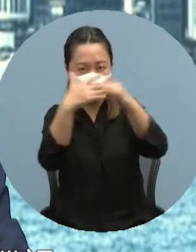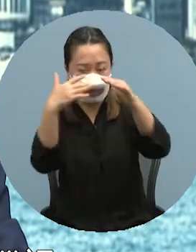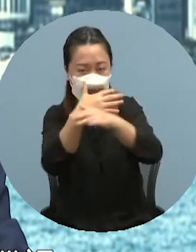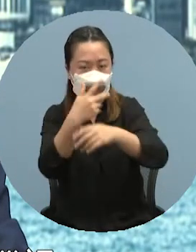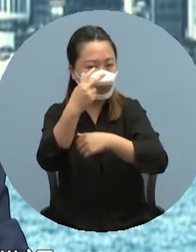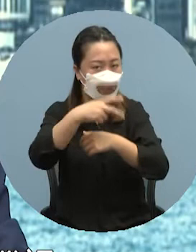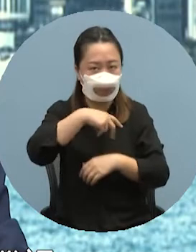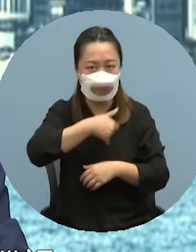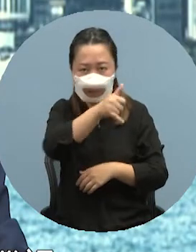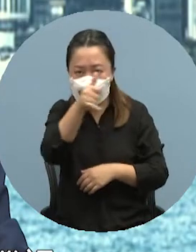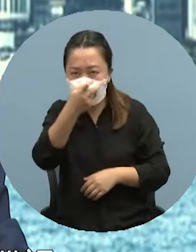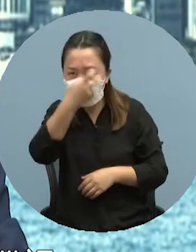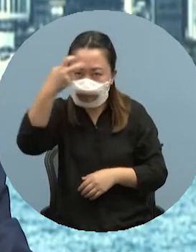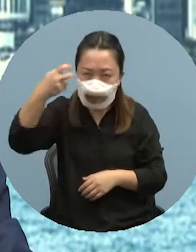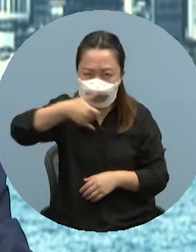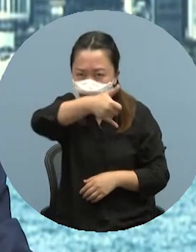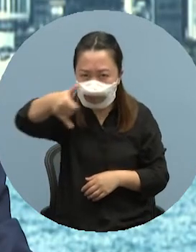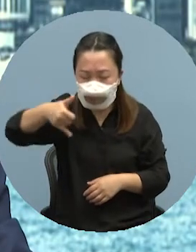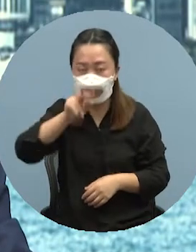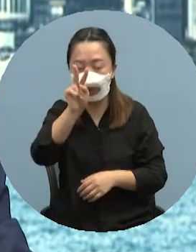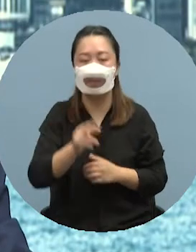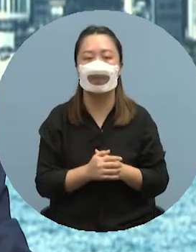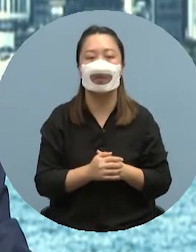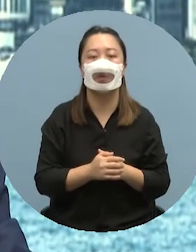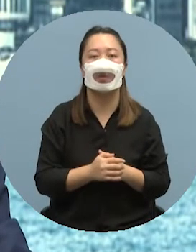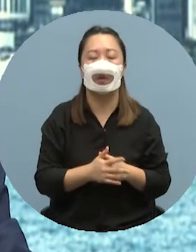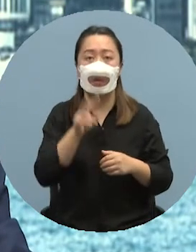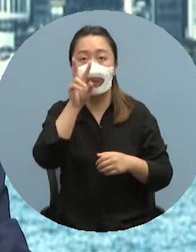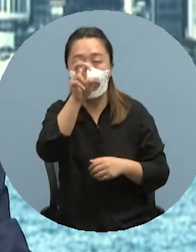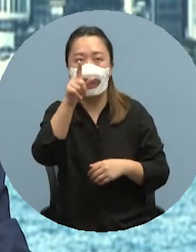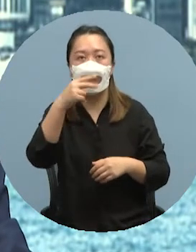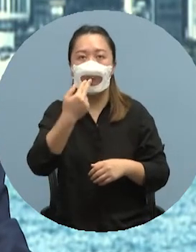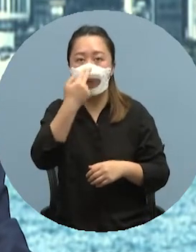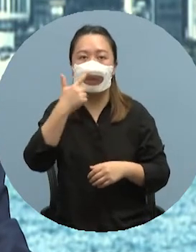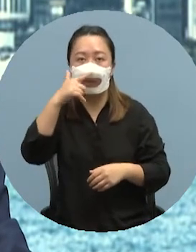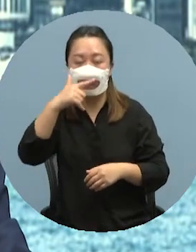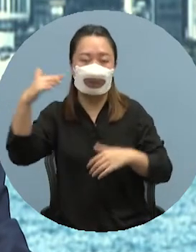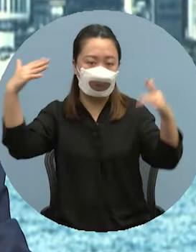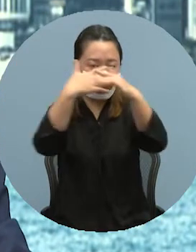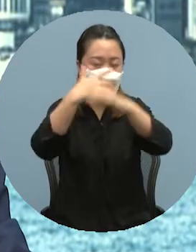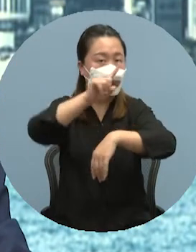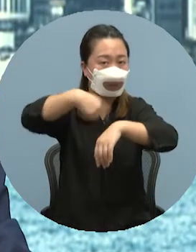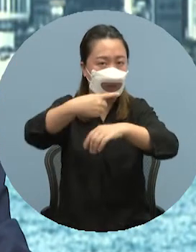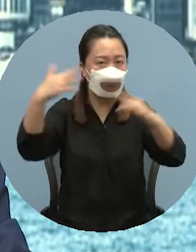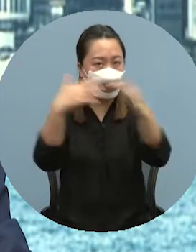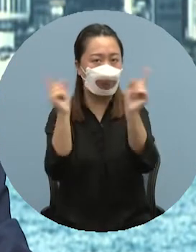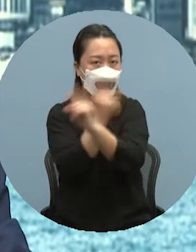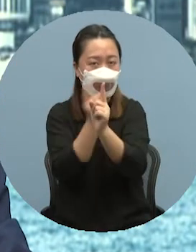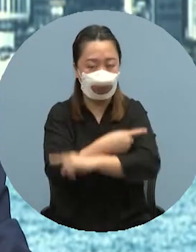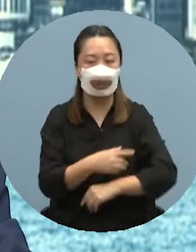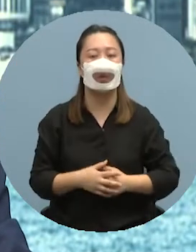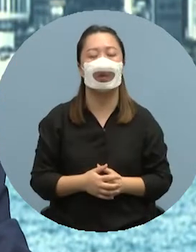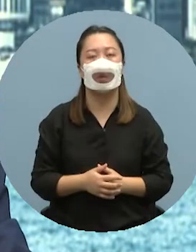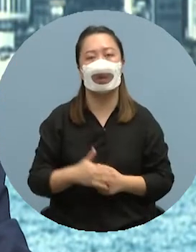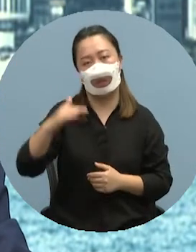和巡視，發覺呢個先風量和每小時的空氣換氣量都是低